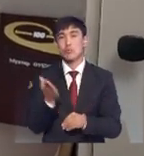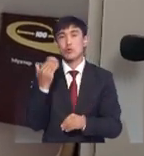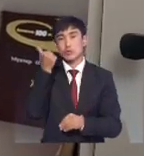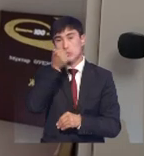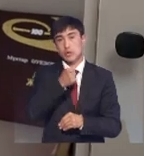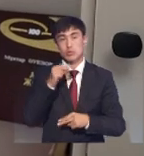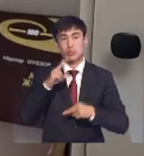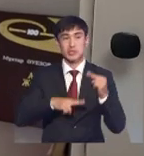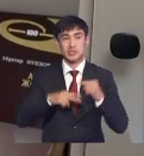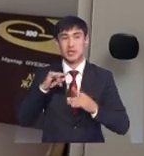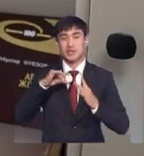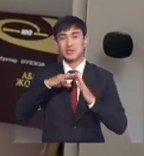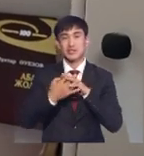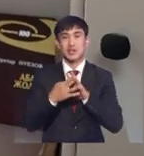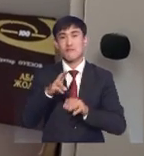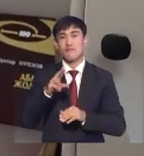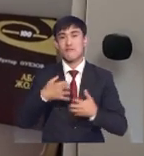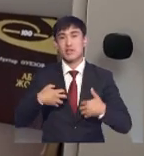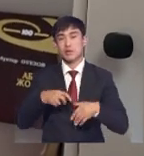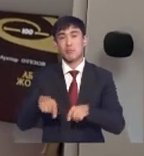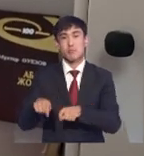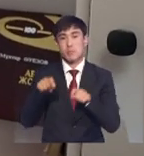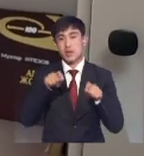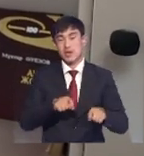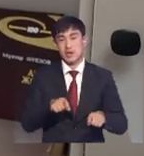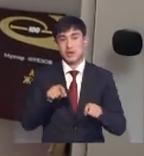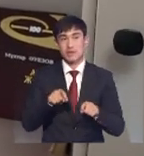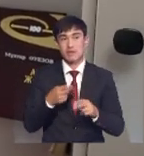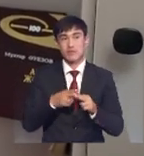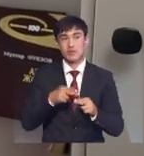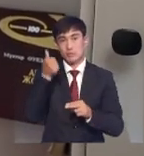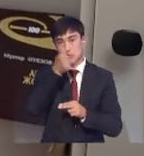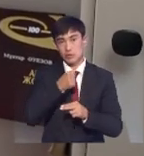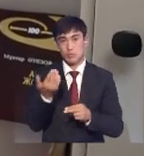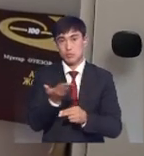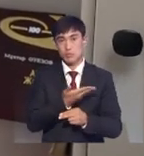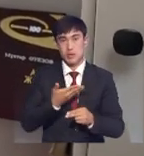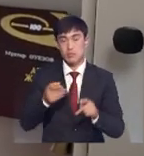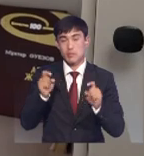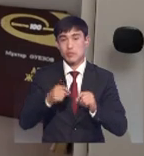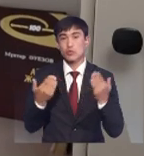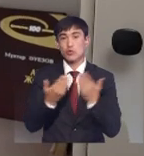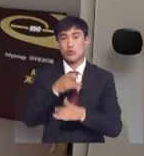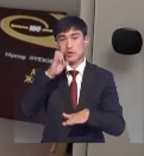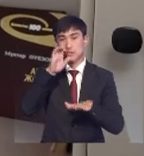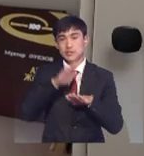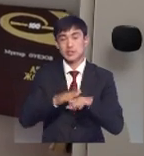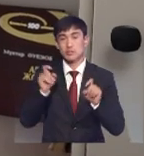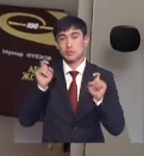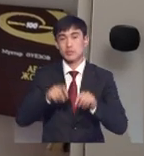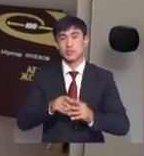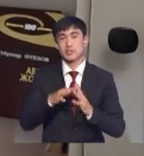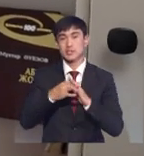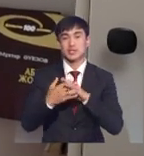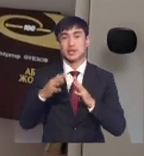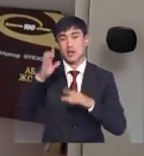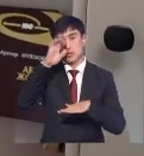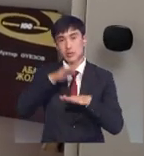в этом селе ветеринарный пункт, они переехали, а в этом году мы переехали вот новое здание, сельский